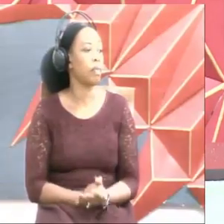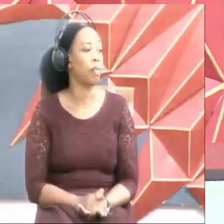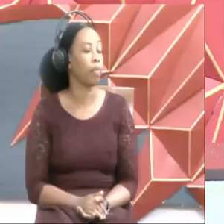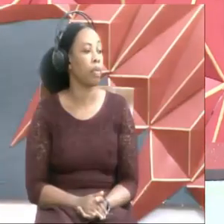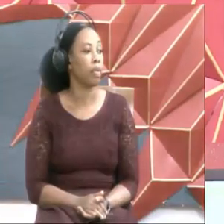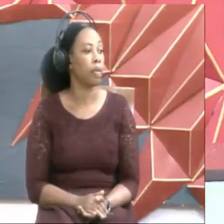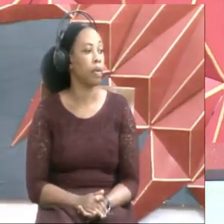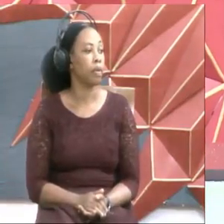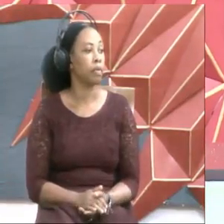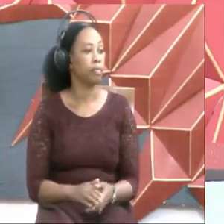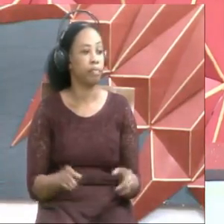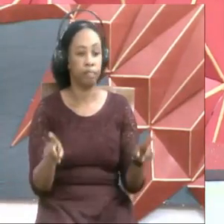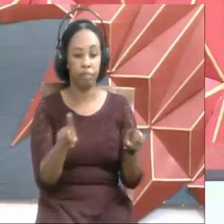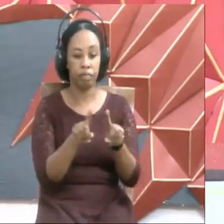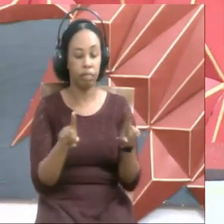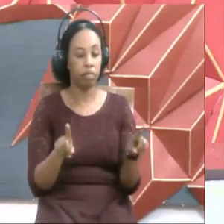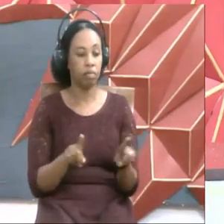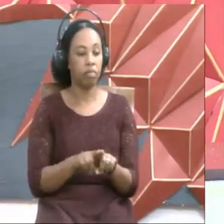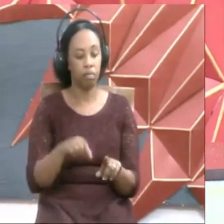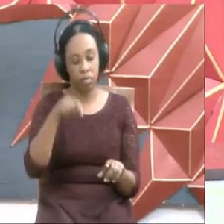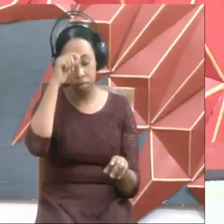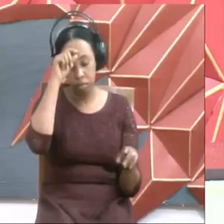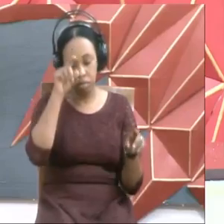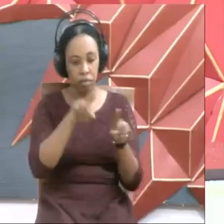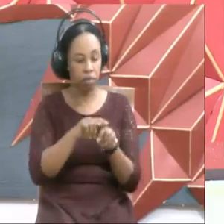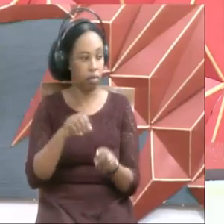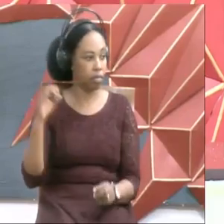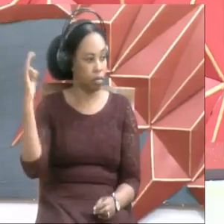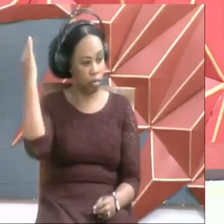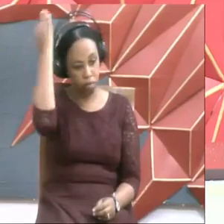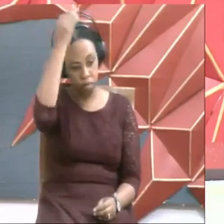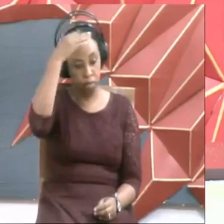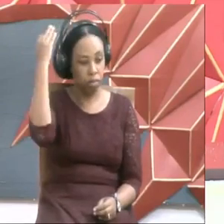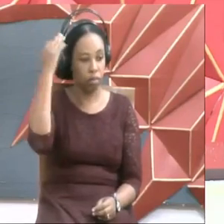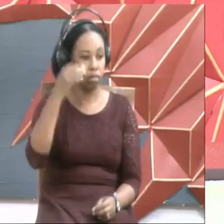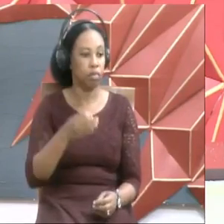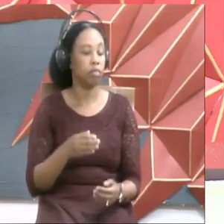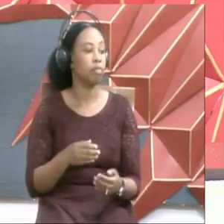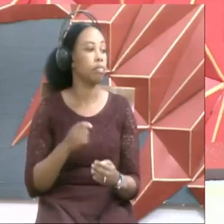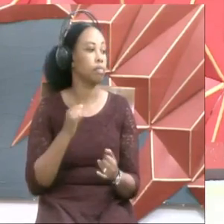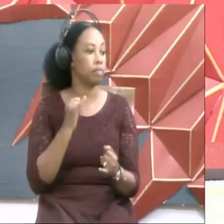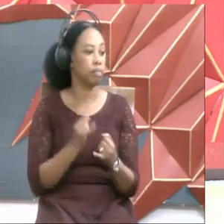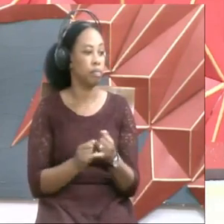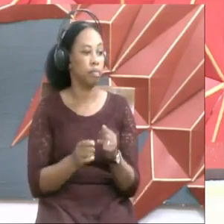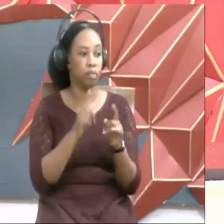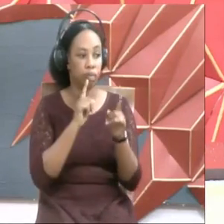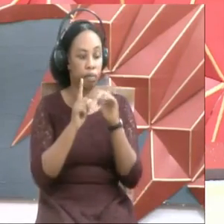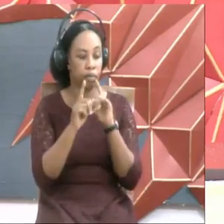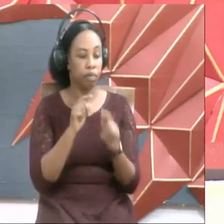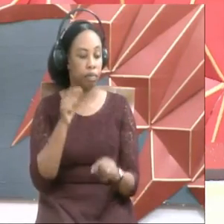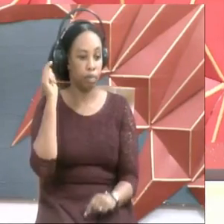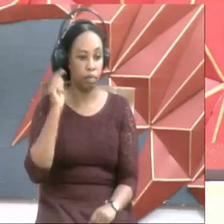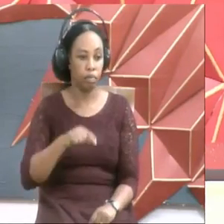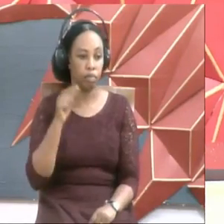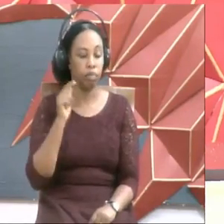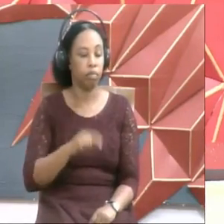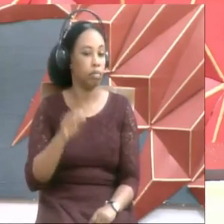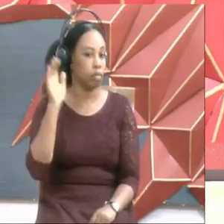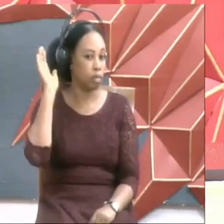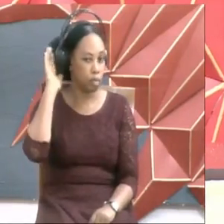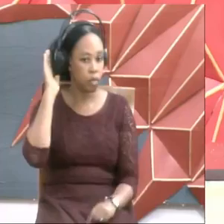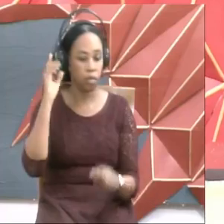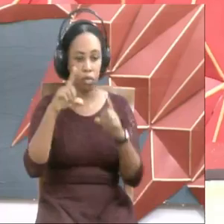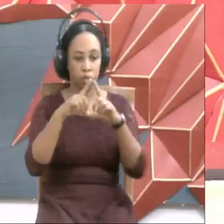Nkuko mwene data Frank amaze kubivuga tugomba kumva amagambo y'Imana twa muri ba bandi bumva amagambo